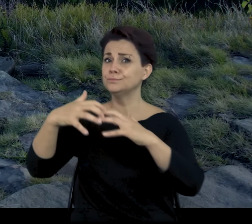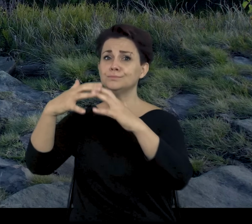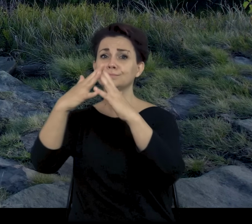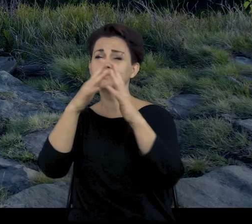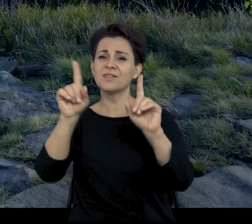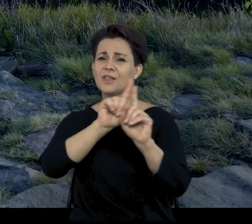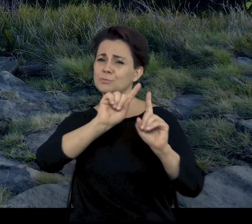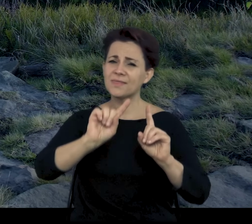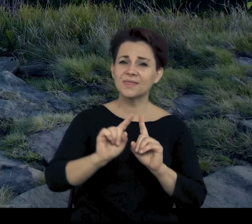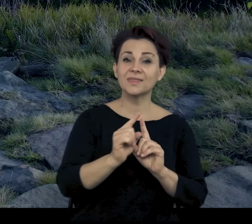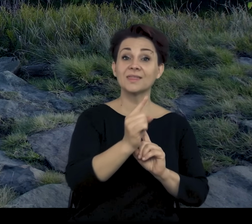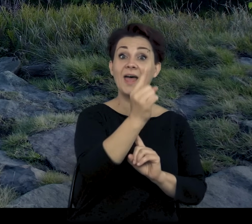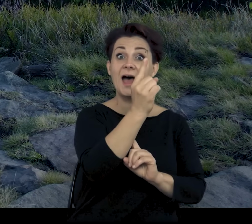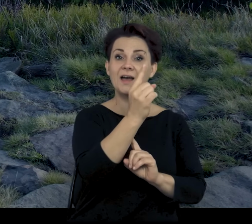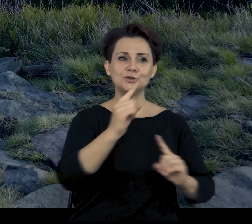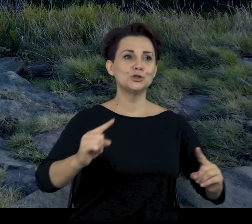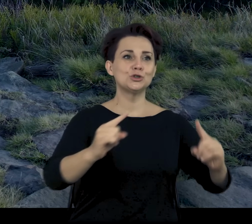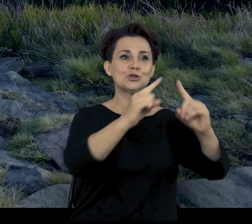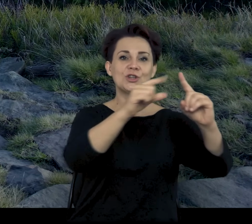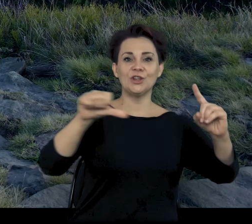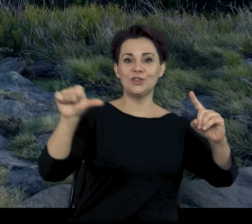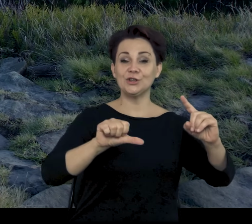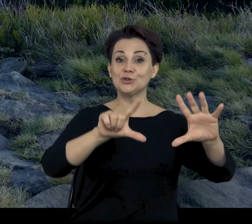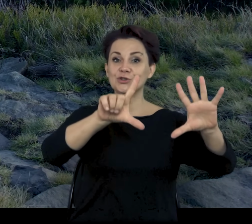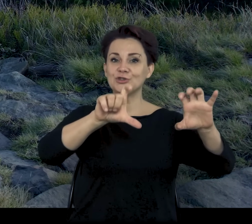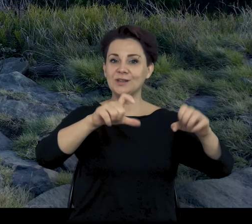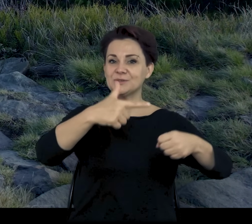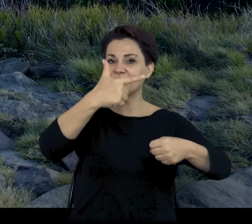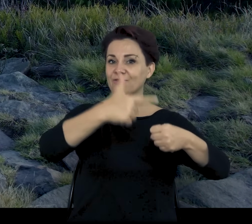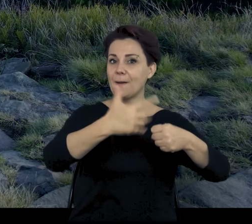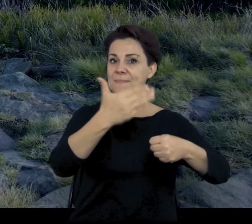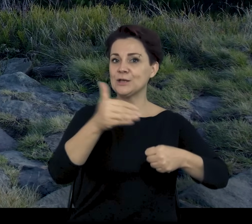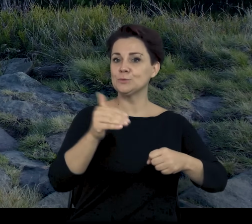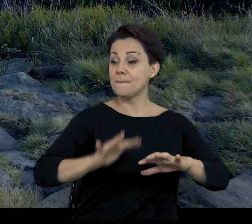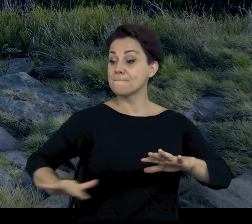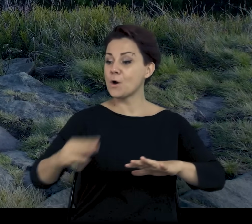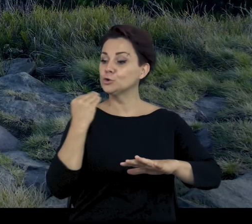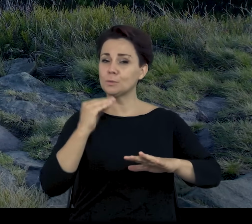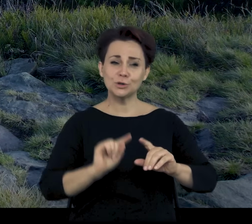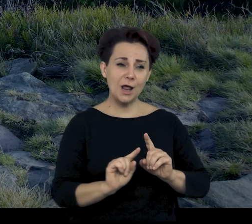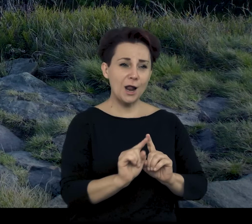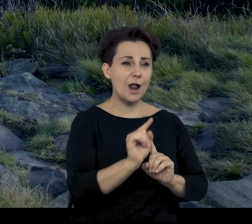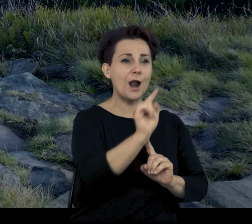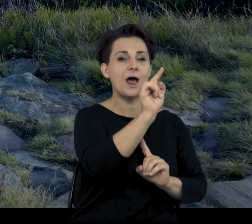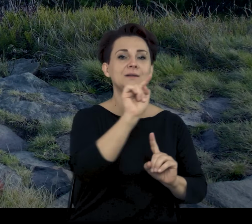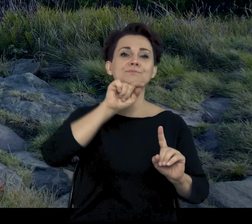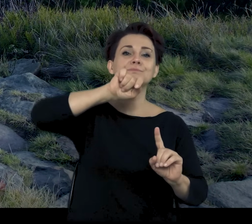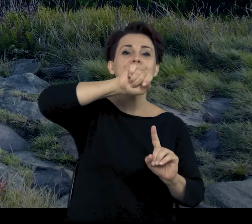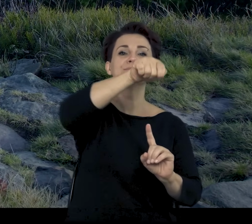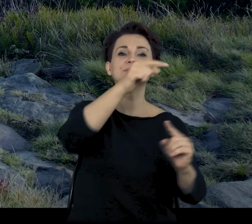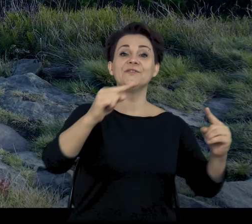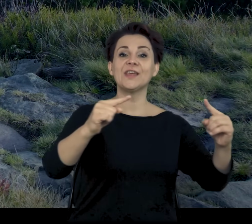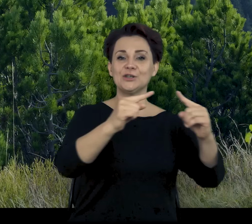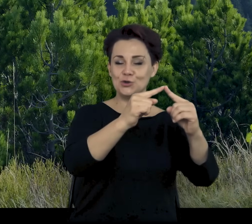z najwyższym, wznoszącym się na 1725 metrów nad poziom morza,